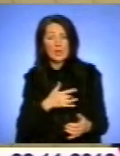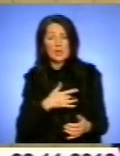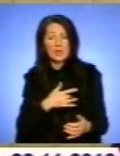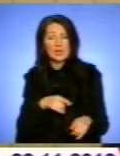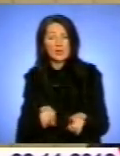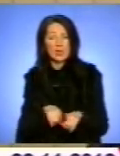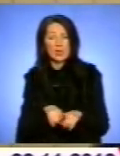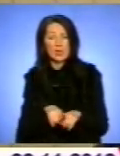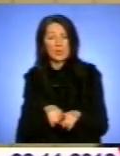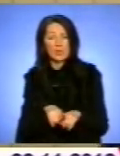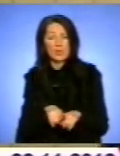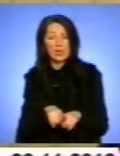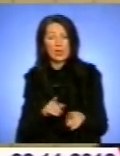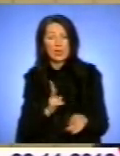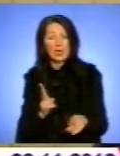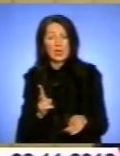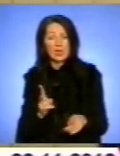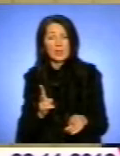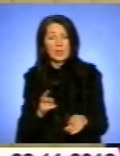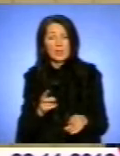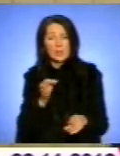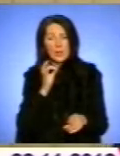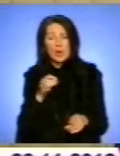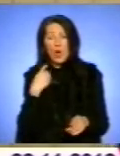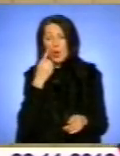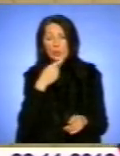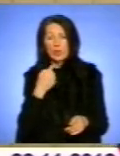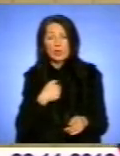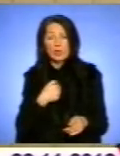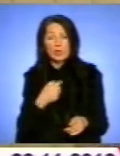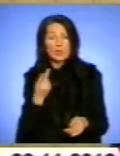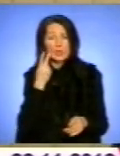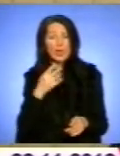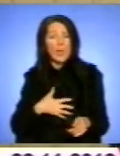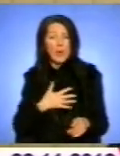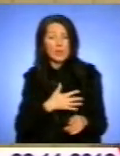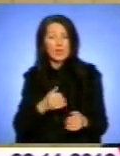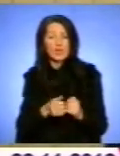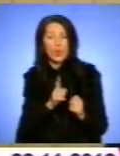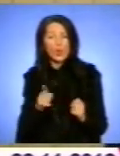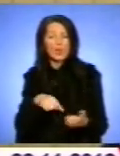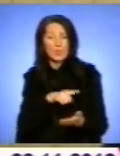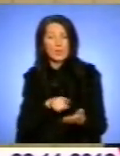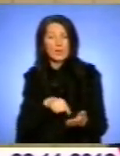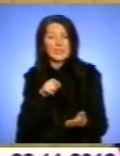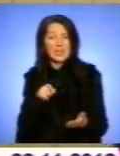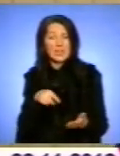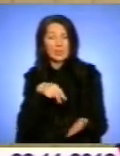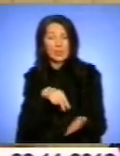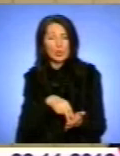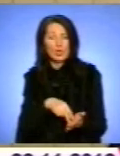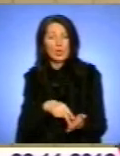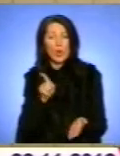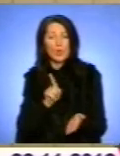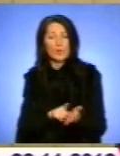таким, знаєте, якимсь, ну, я б сказала, особисто я, то я завжди переживаю за кожне питання, тому що за ним стоїть обов'язково доля,